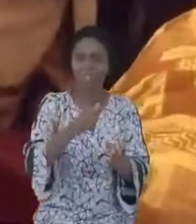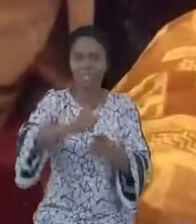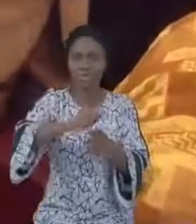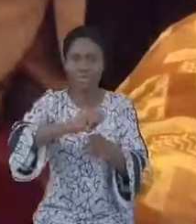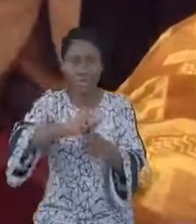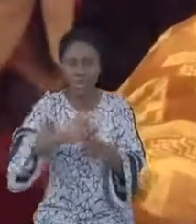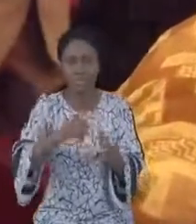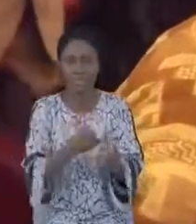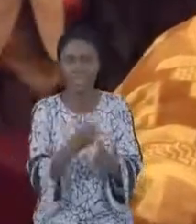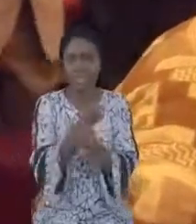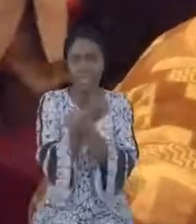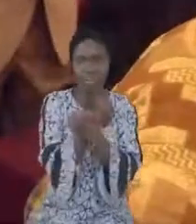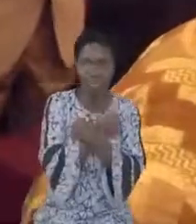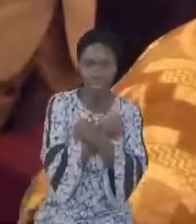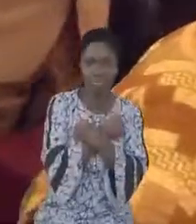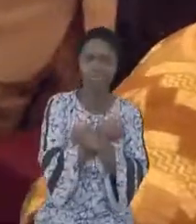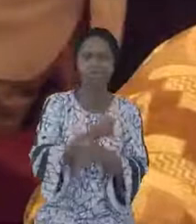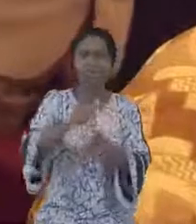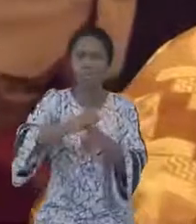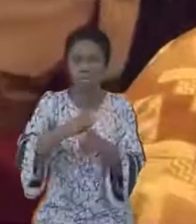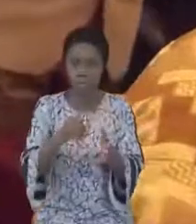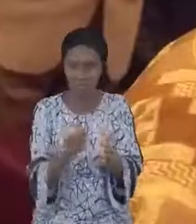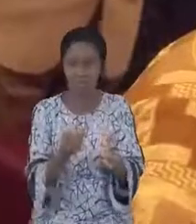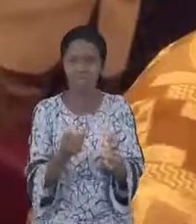La charité, il faut l'exprimer.